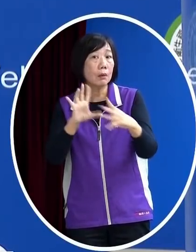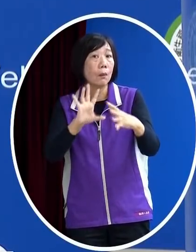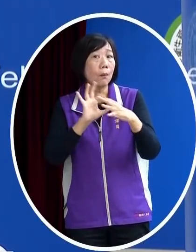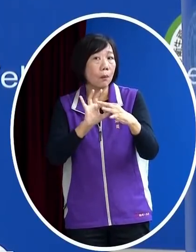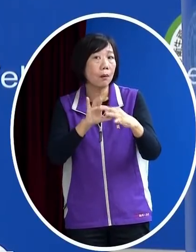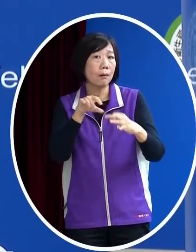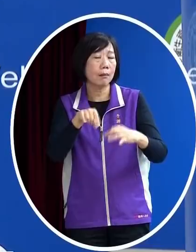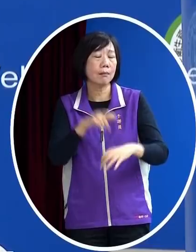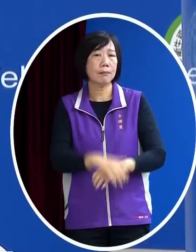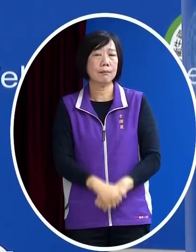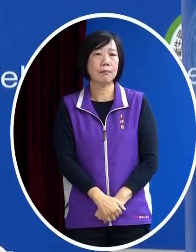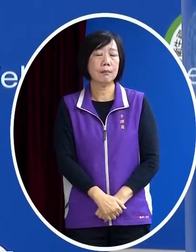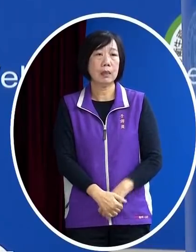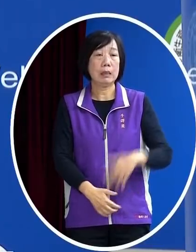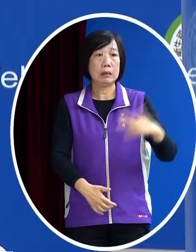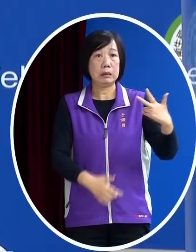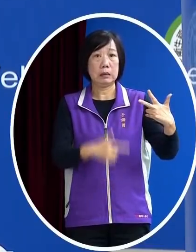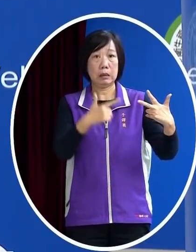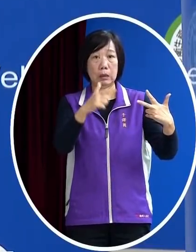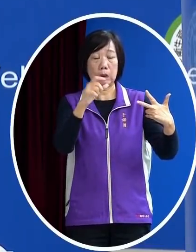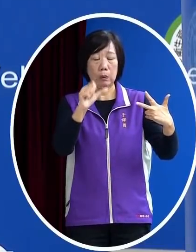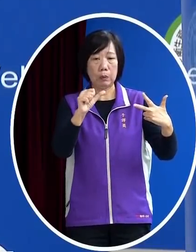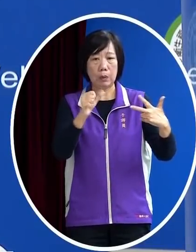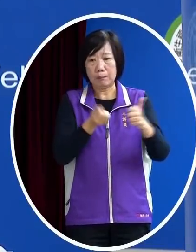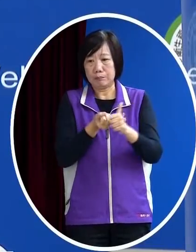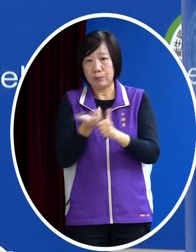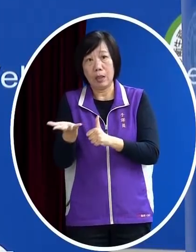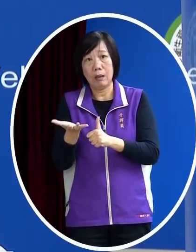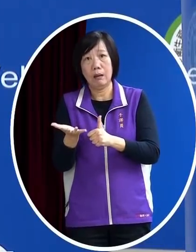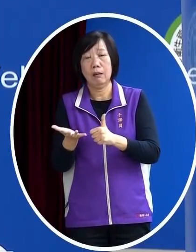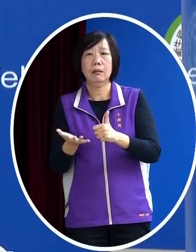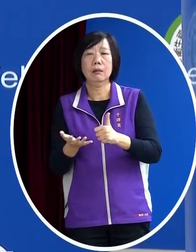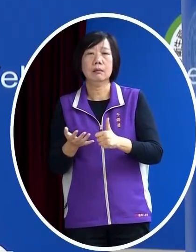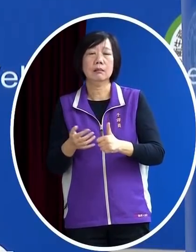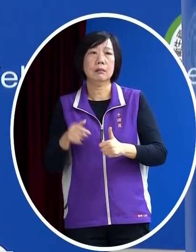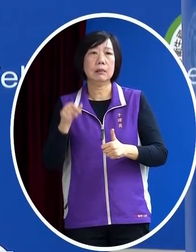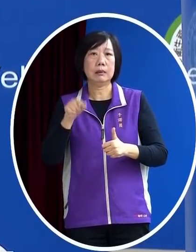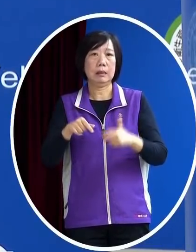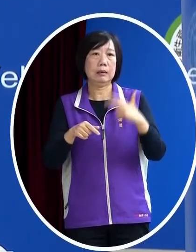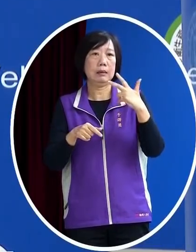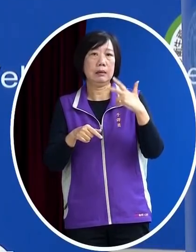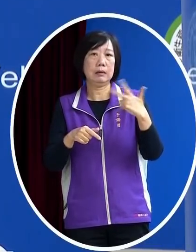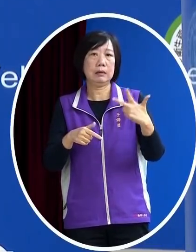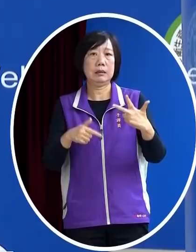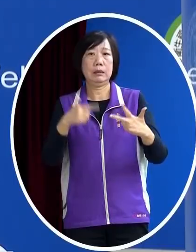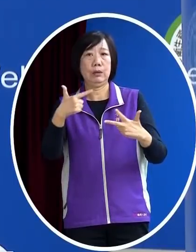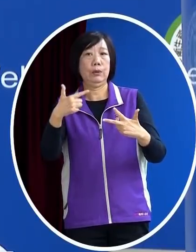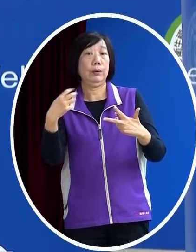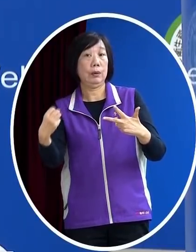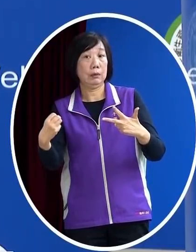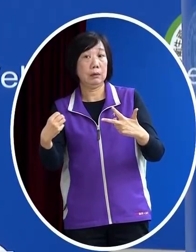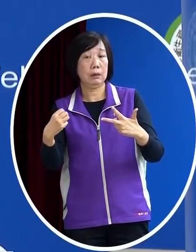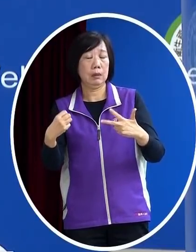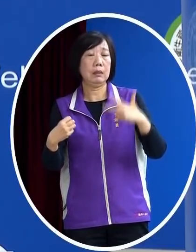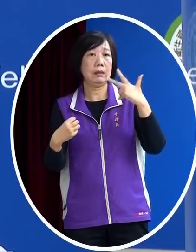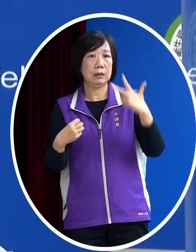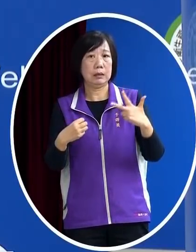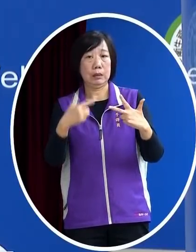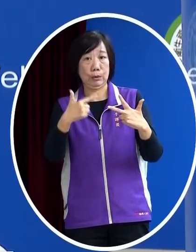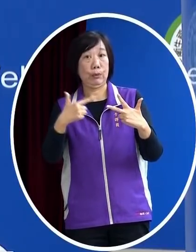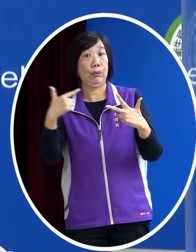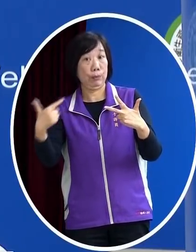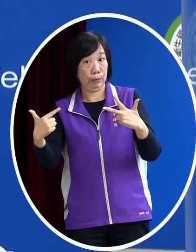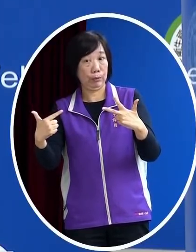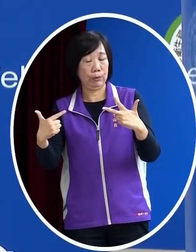接触者。那765案就传给了原来知道已经传给760跟